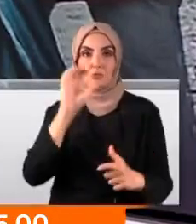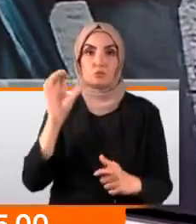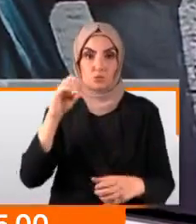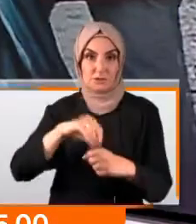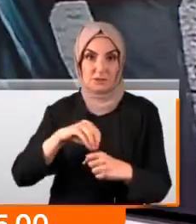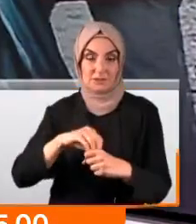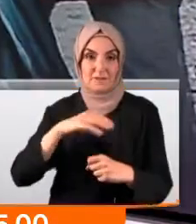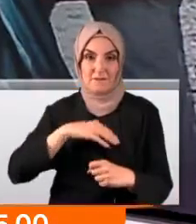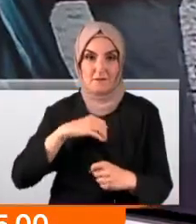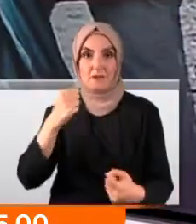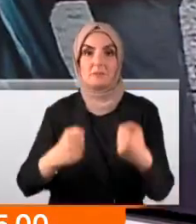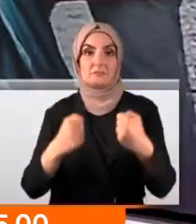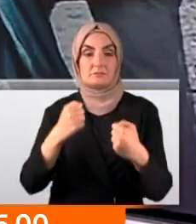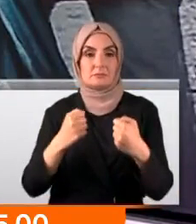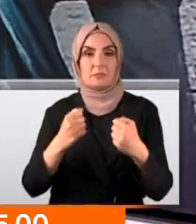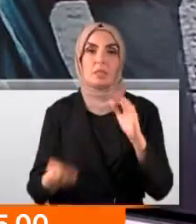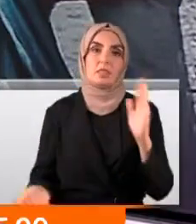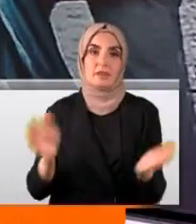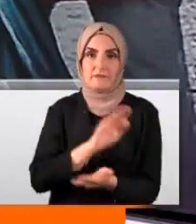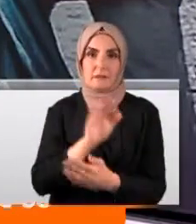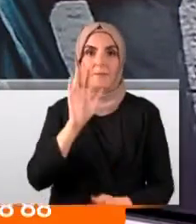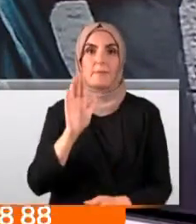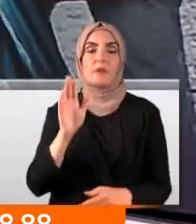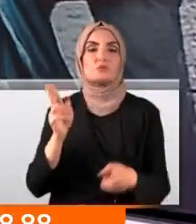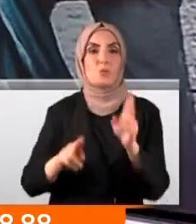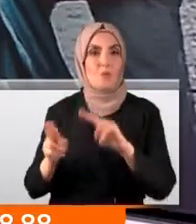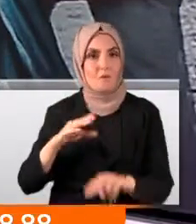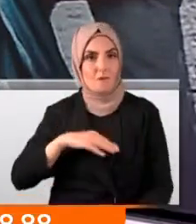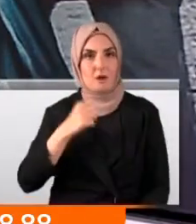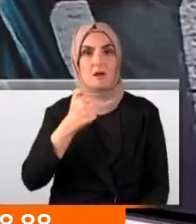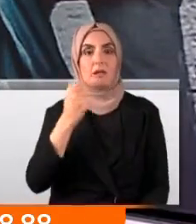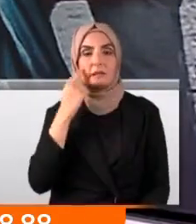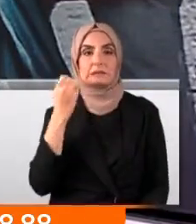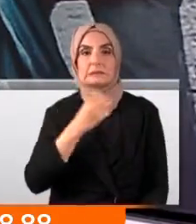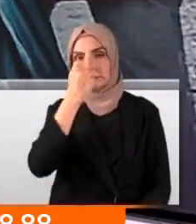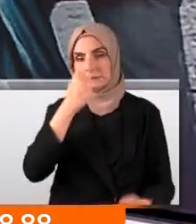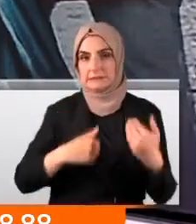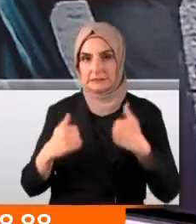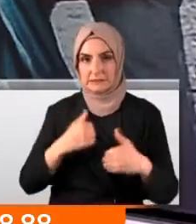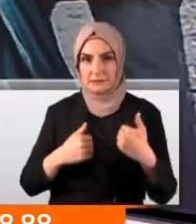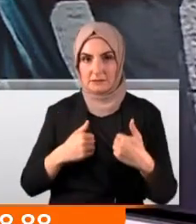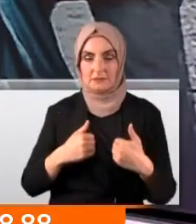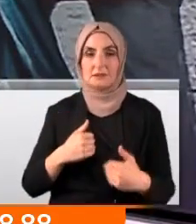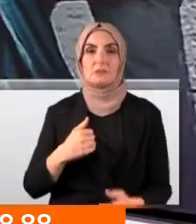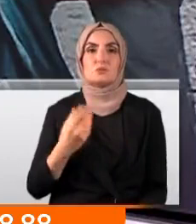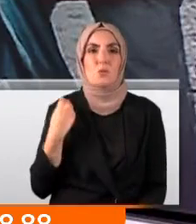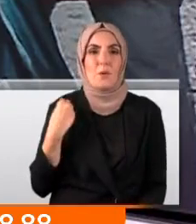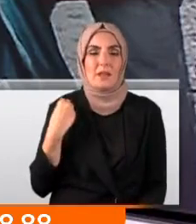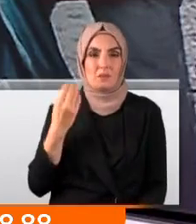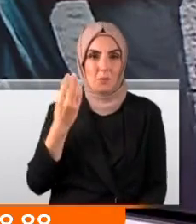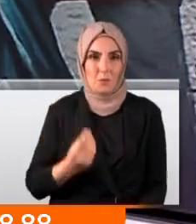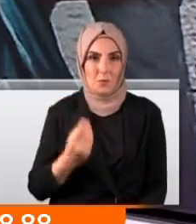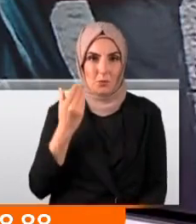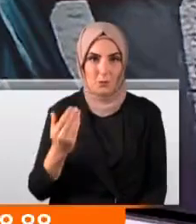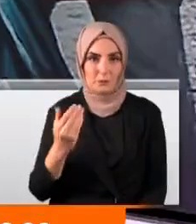ilk bilgilere göre 5 can kaybı var 6'da yaralı olay çok sıcak bilgiler de henüz netleşmiş değil Safari aracı